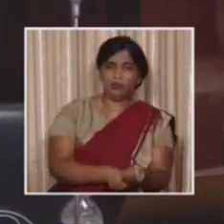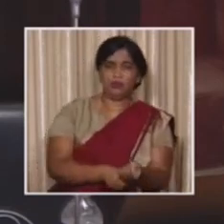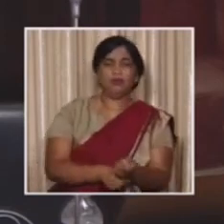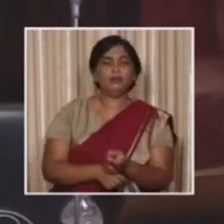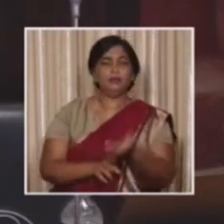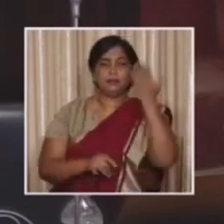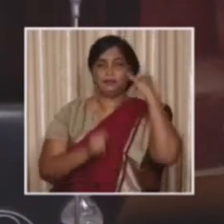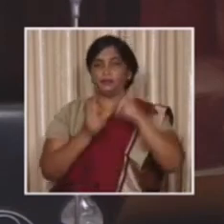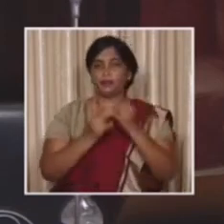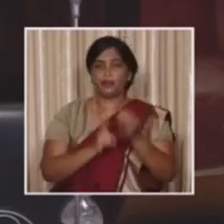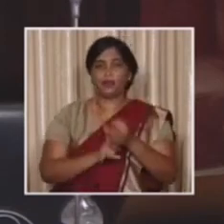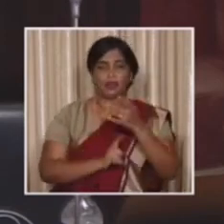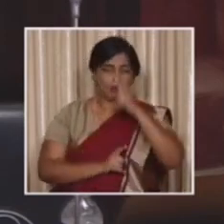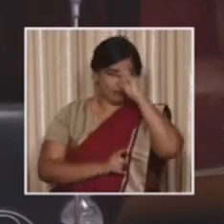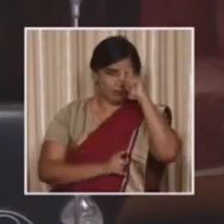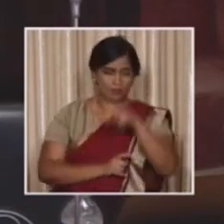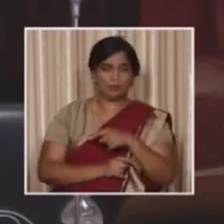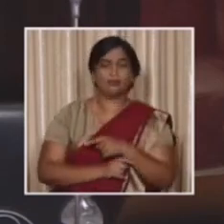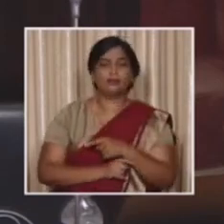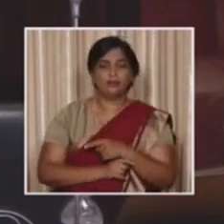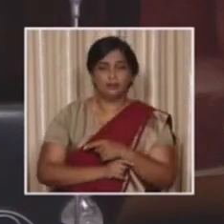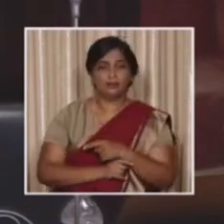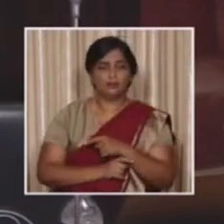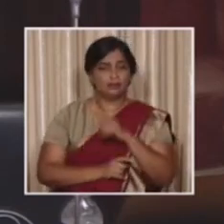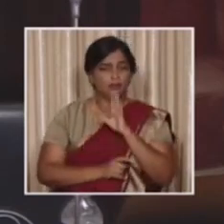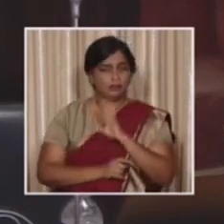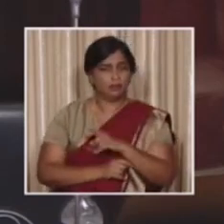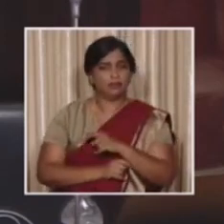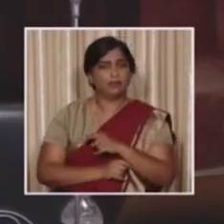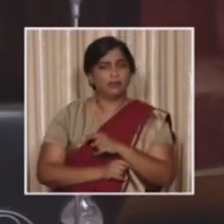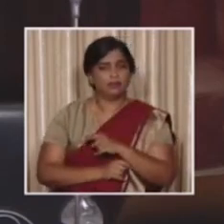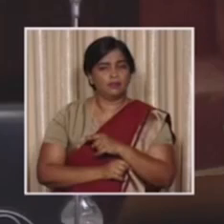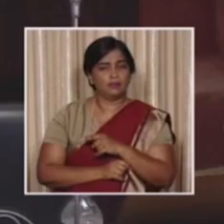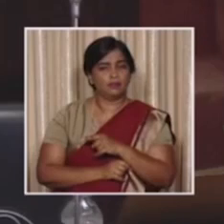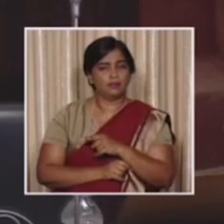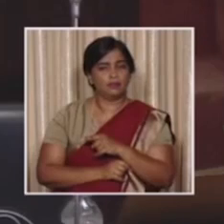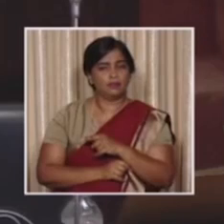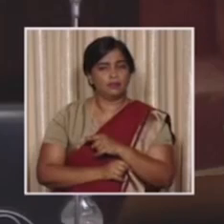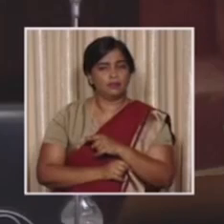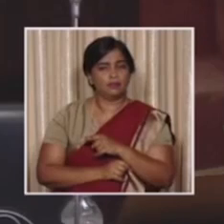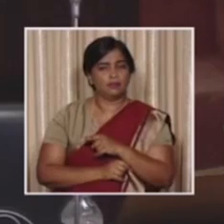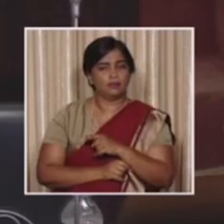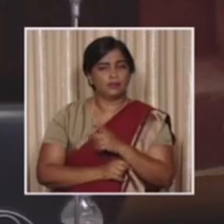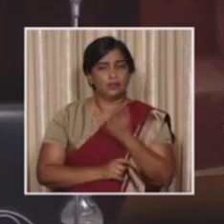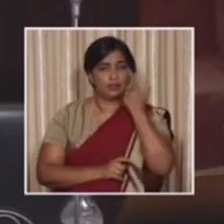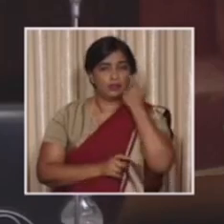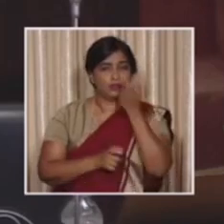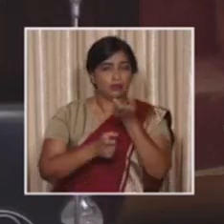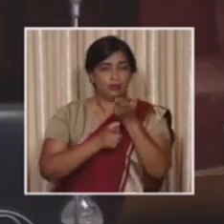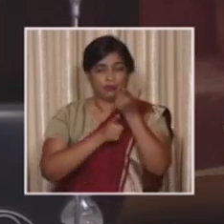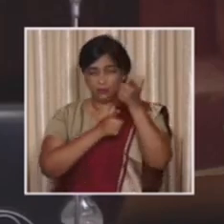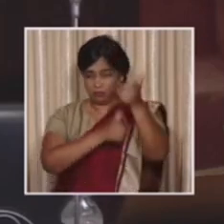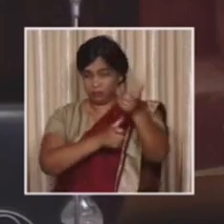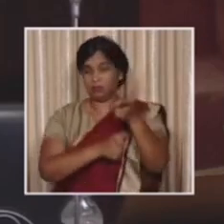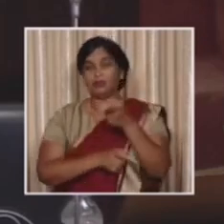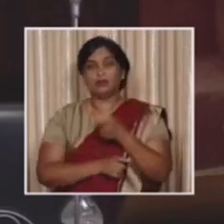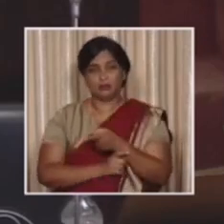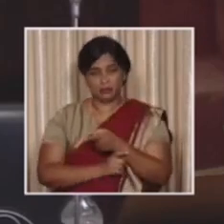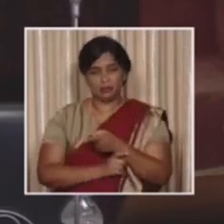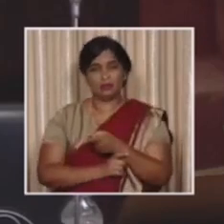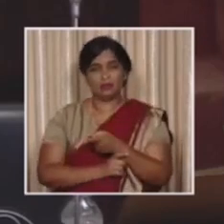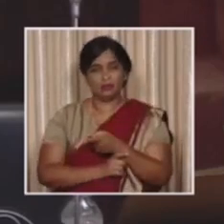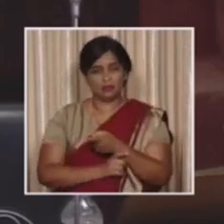எம்மிடம் ஆதரவை கோருகின்றனர், ஆனால் நம் மீது தாக்குதல் நடத்துகின்றனர். அதுவும் எதிர்க்கட்சித் தலைவரை இலக்கு வைத்து கண்ணீர் புகைப்பிரயோகம் மேற்கொள்ளப்பட்டது.